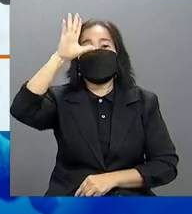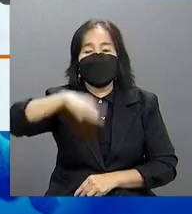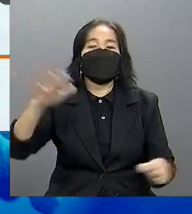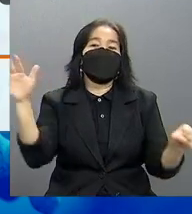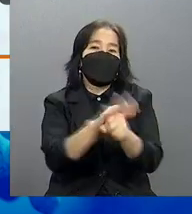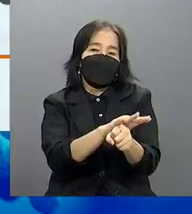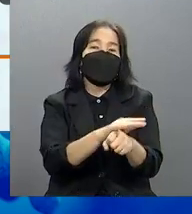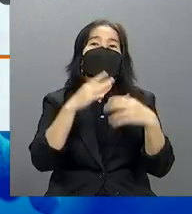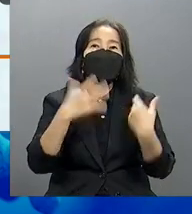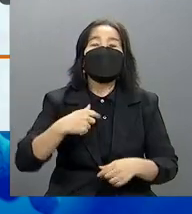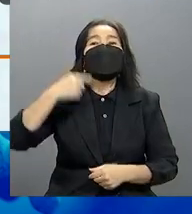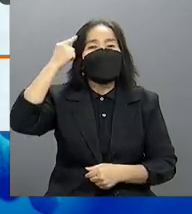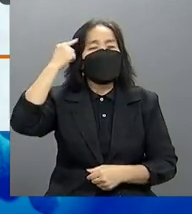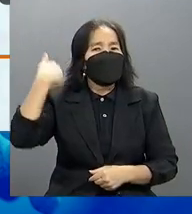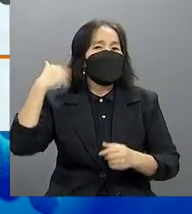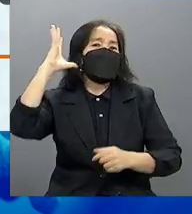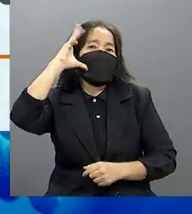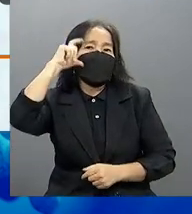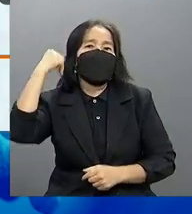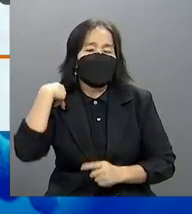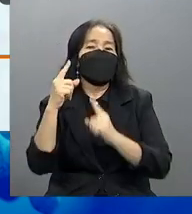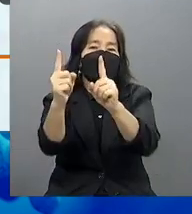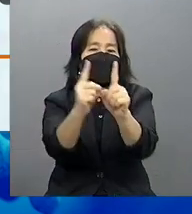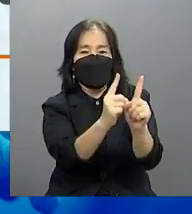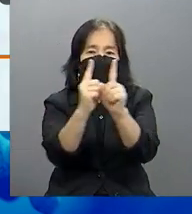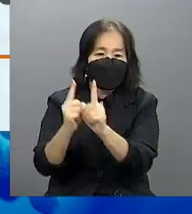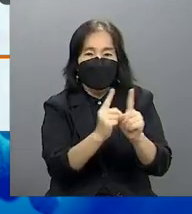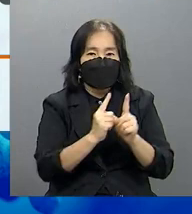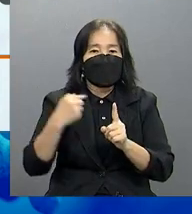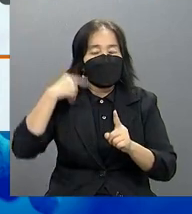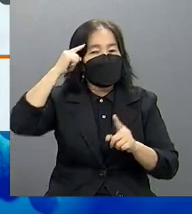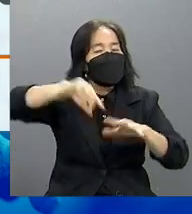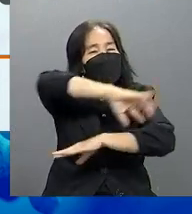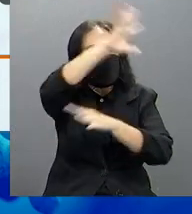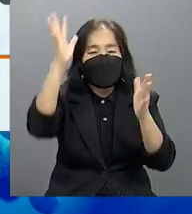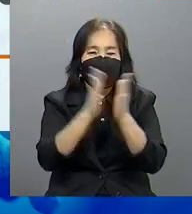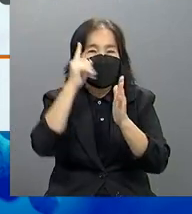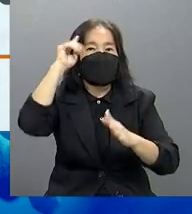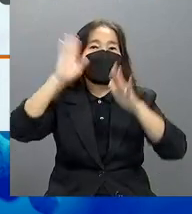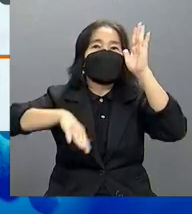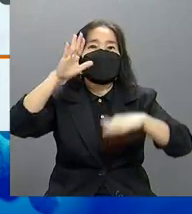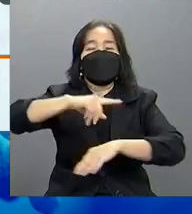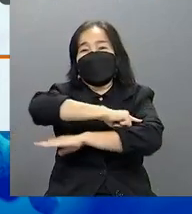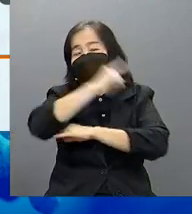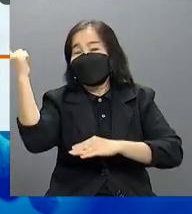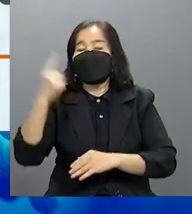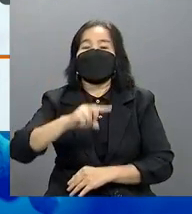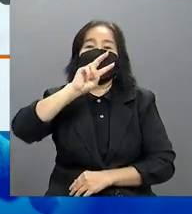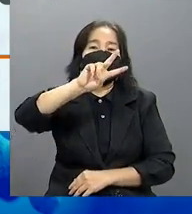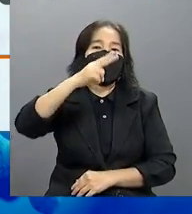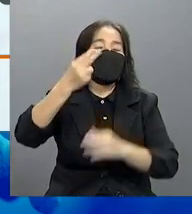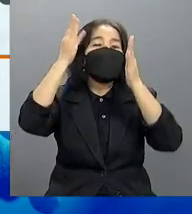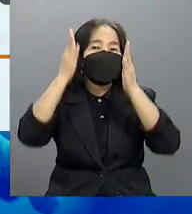าจะมีผู้ปกครองติดตามมาในพื้นที่รวมแล้วก็เบ็ดเสร็จอยู่ที่วันละ 20,000 คนด้วยกันค่ะ